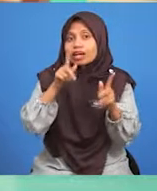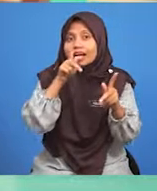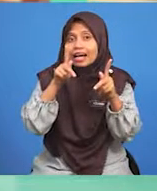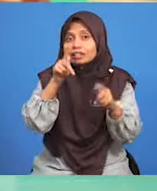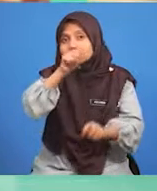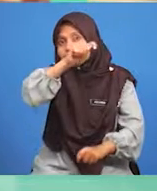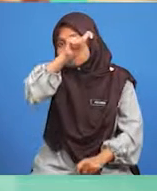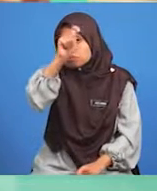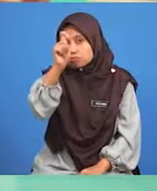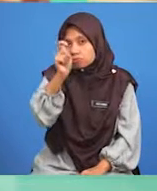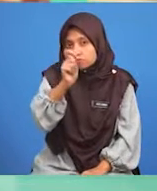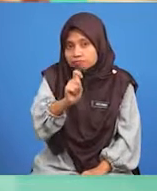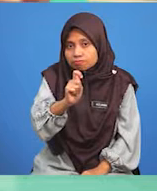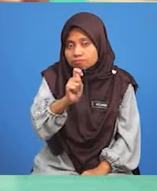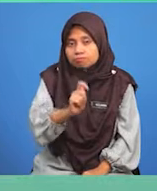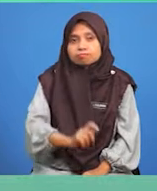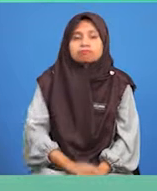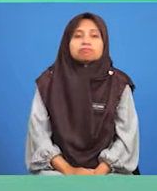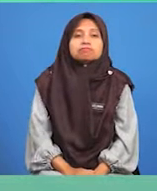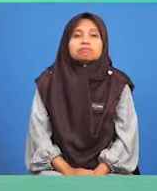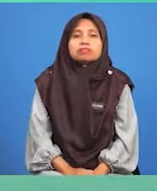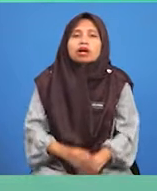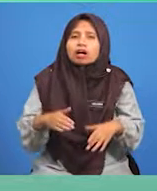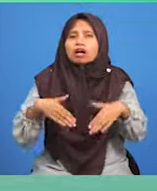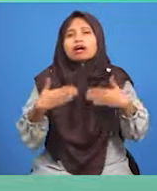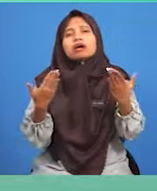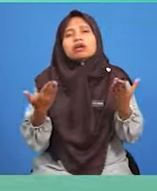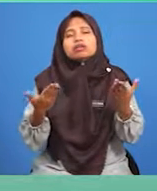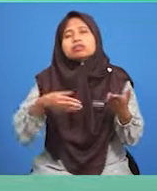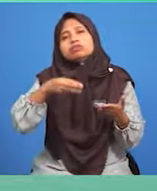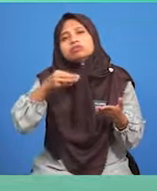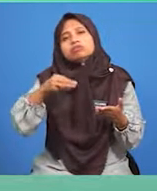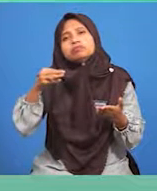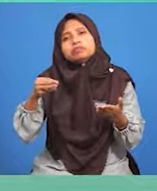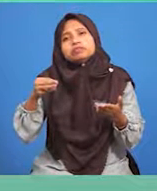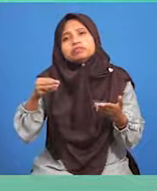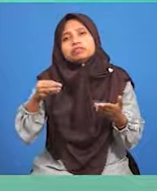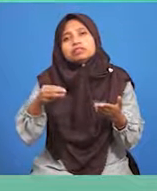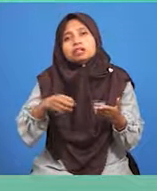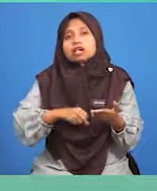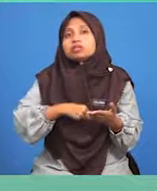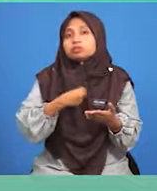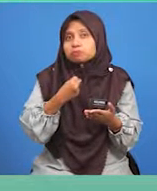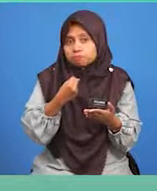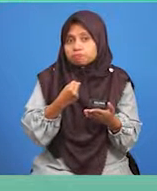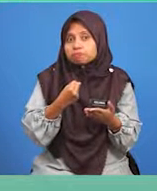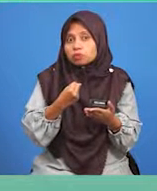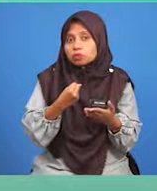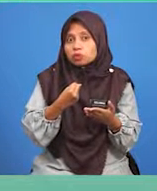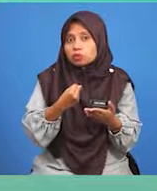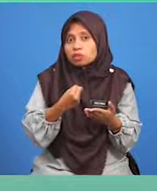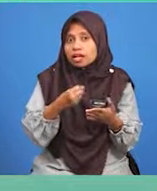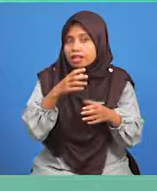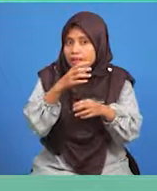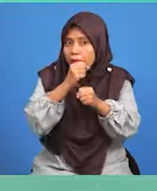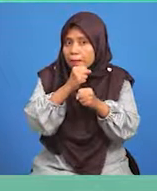tanda tanya Bagaimanakah murid-murid Srono atau tidak apabila